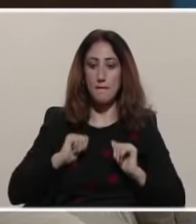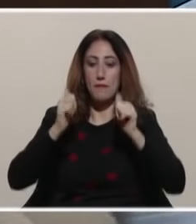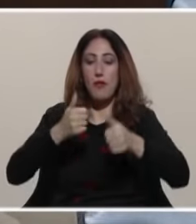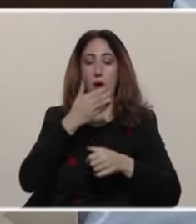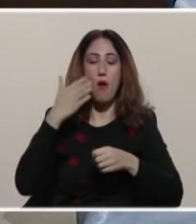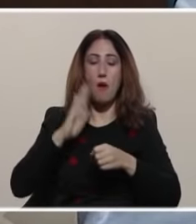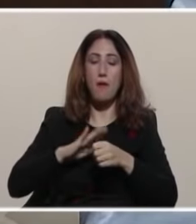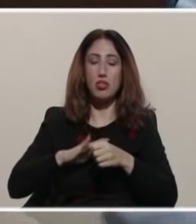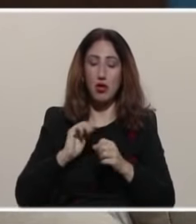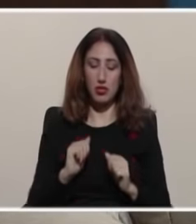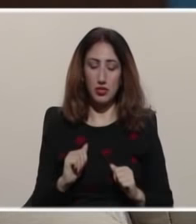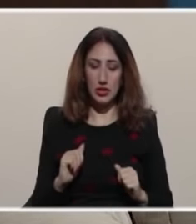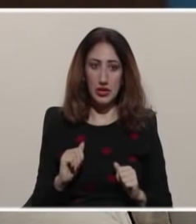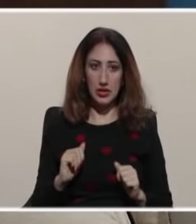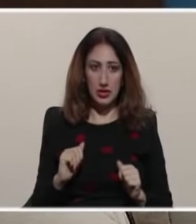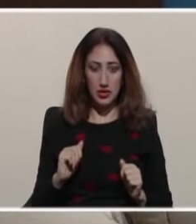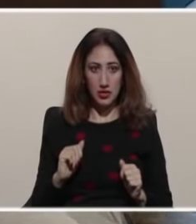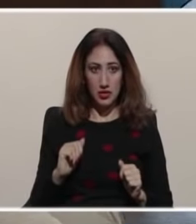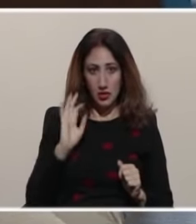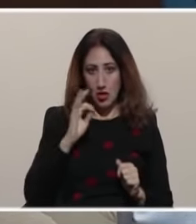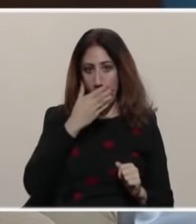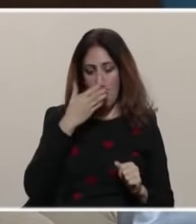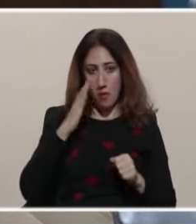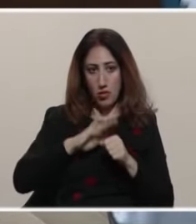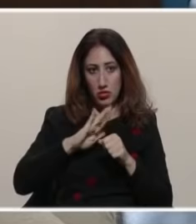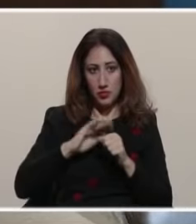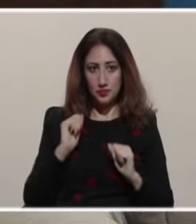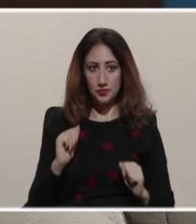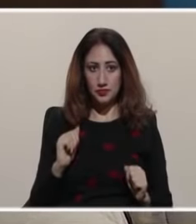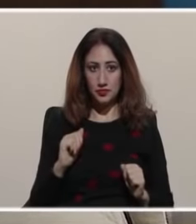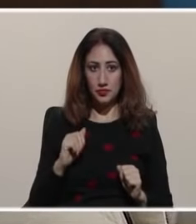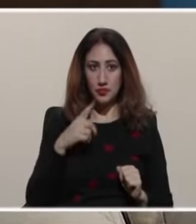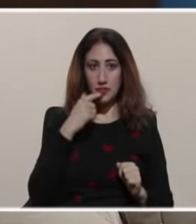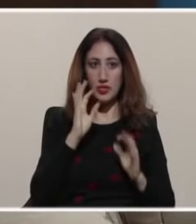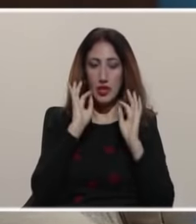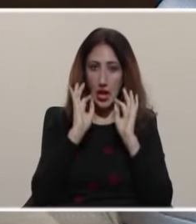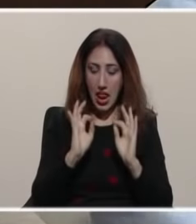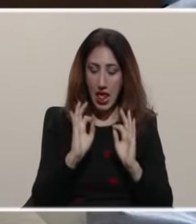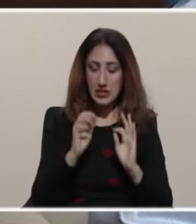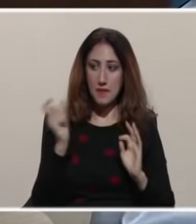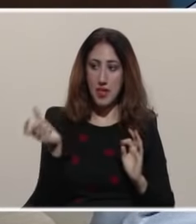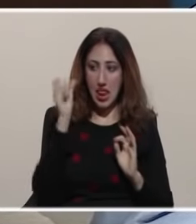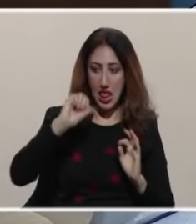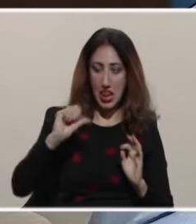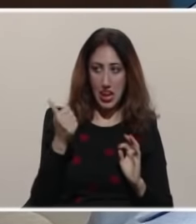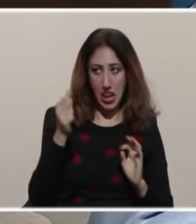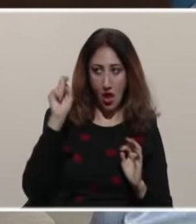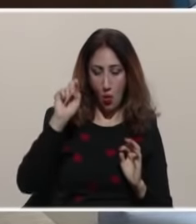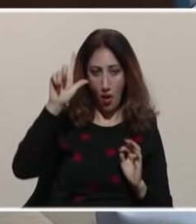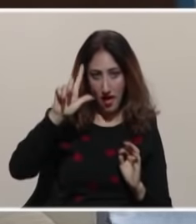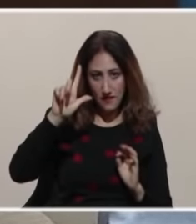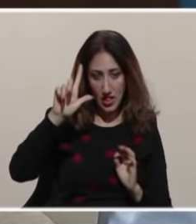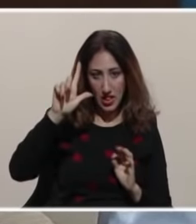الفروض استعدادا لرمضان. الثانية الإكثار من النوافل. الدليل على ذلك